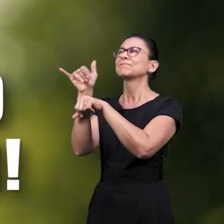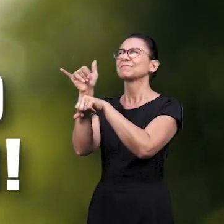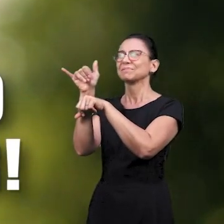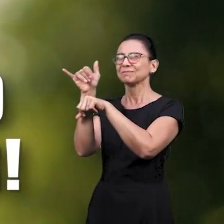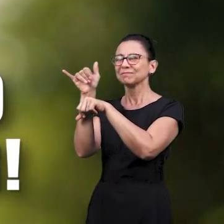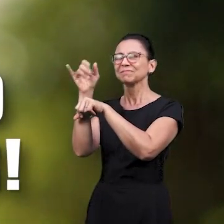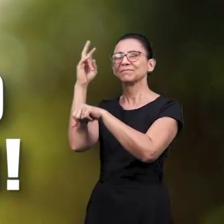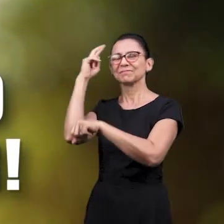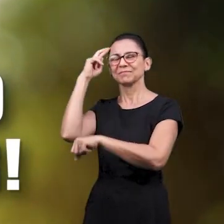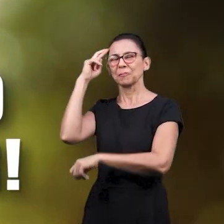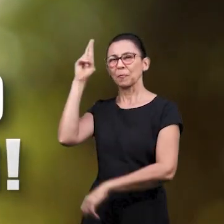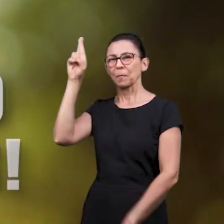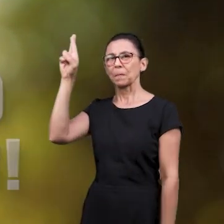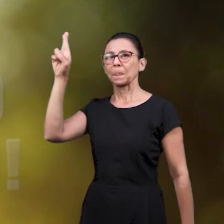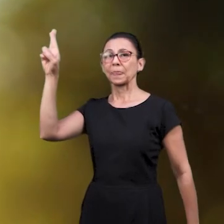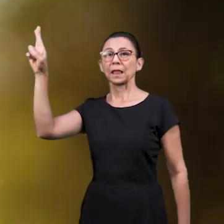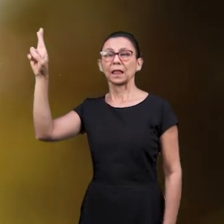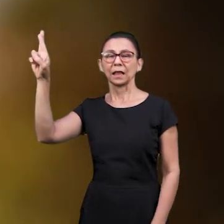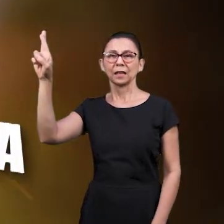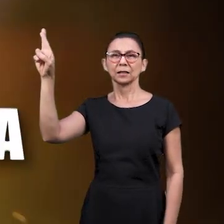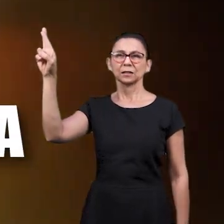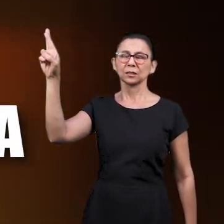Господь.